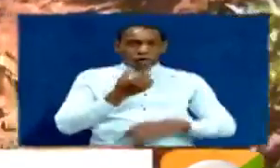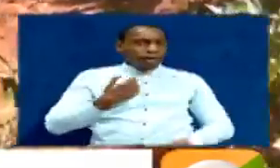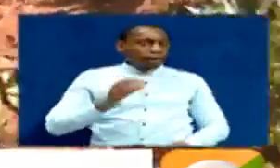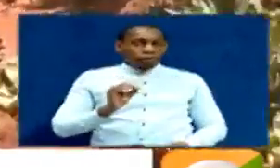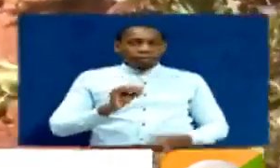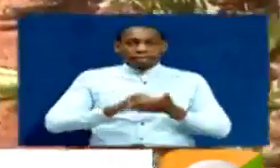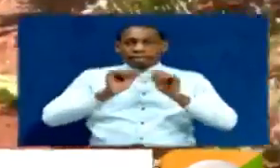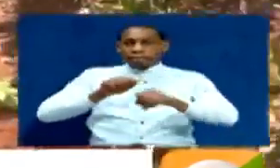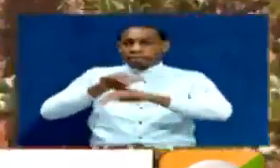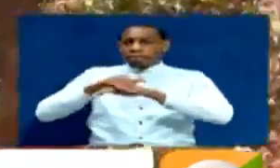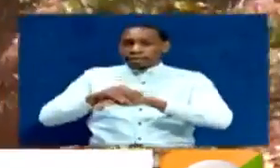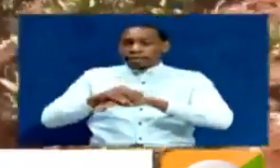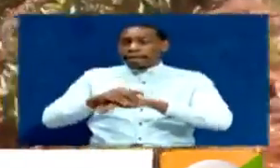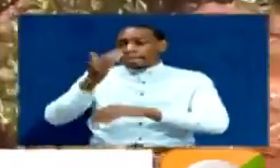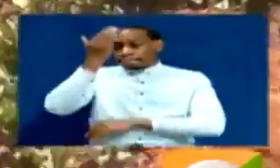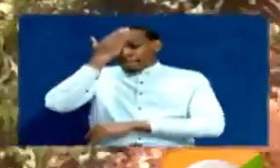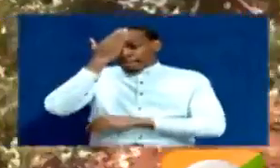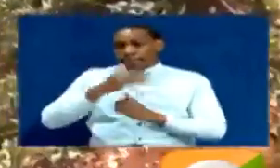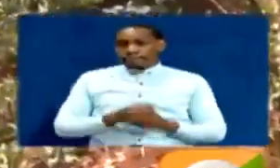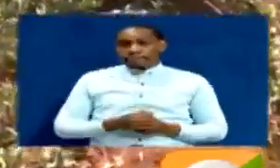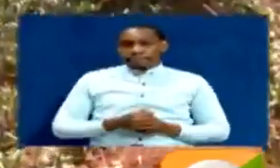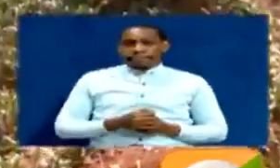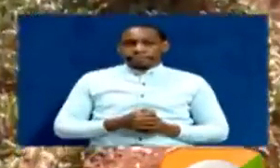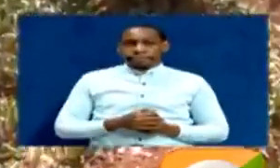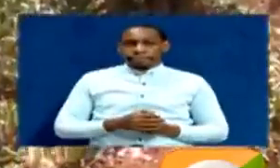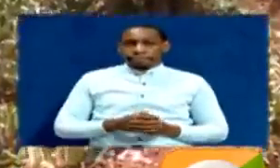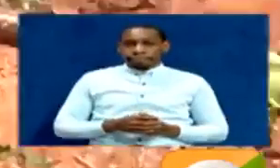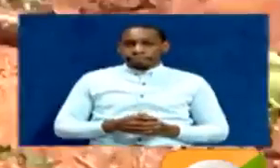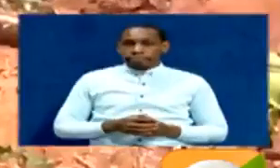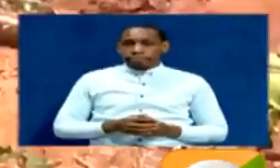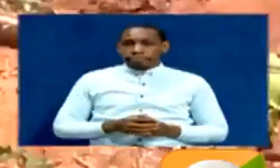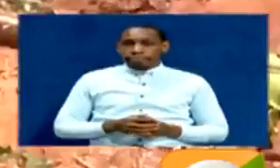which they can obtain earliest on Monday. Martin Munene, Citizen TV.